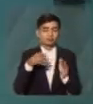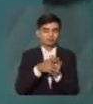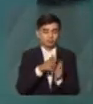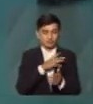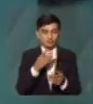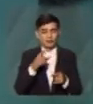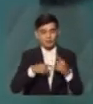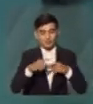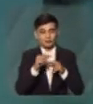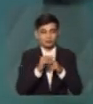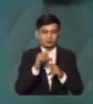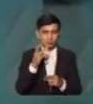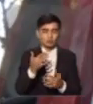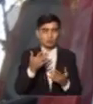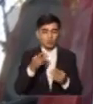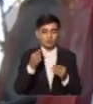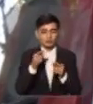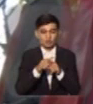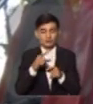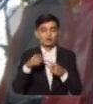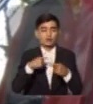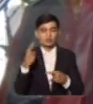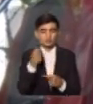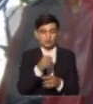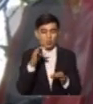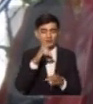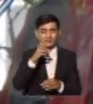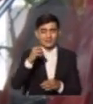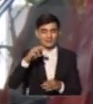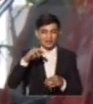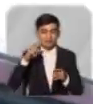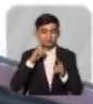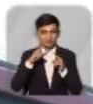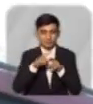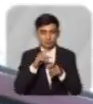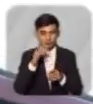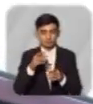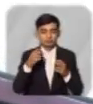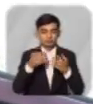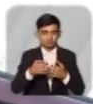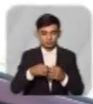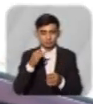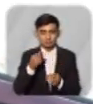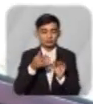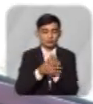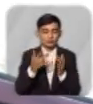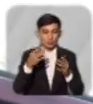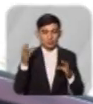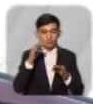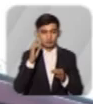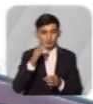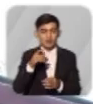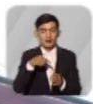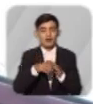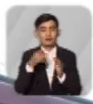үйді қалыпқа келтіру үшін қаржы келесі аптада сессия отырысында қарастырылмақ екен. Ал қазанның қара суығында қаңғырып қалған ел